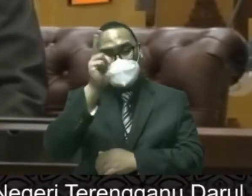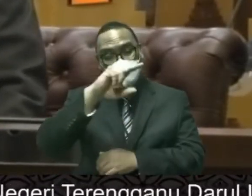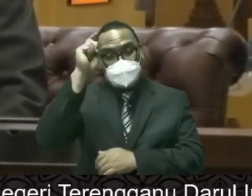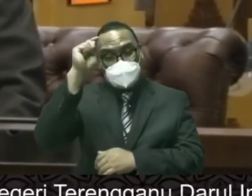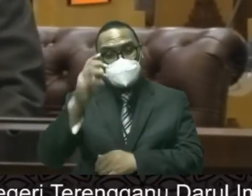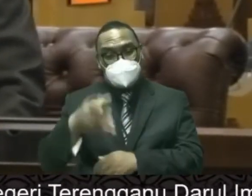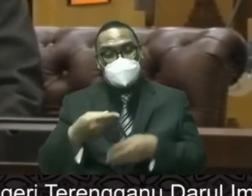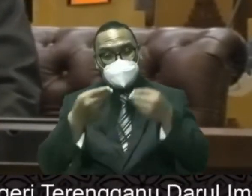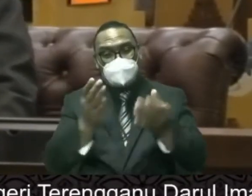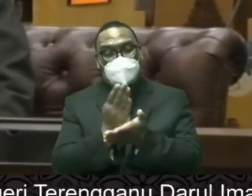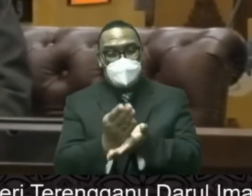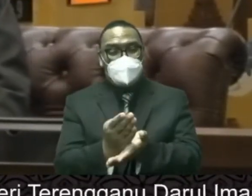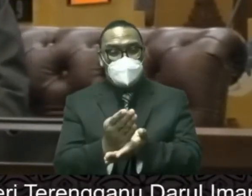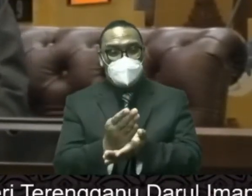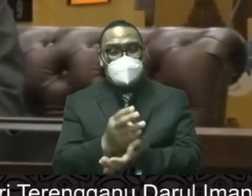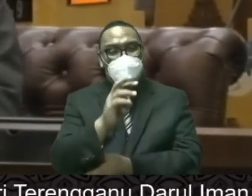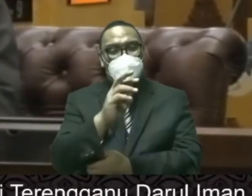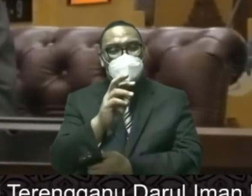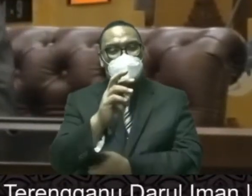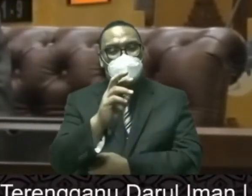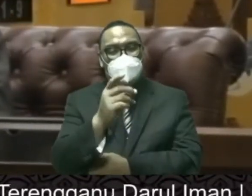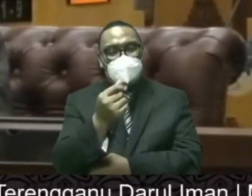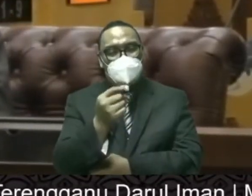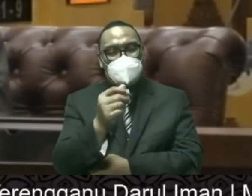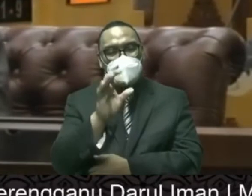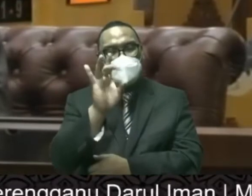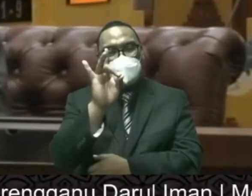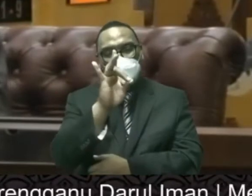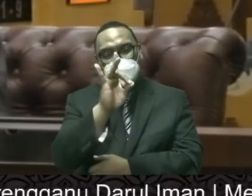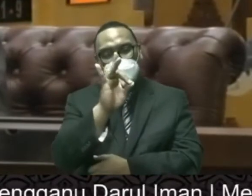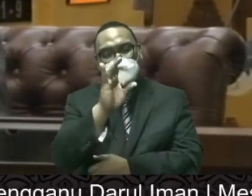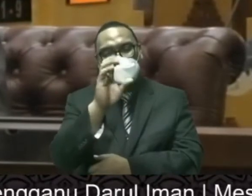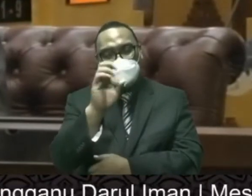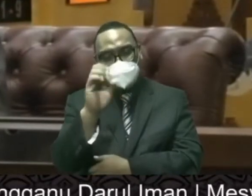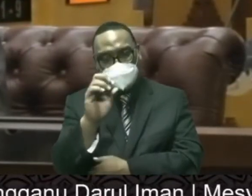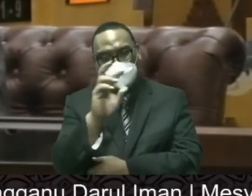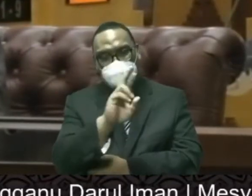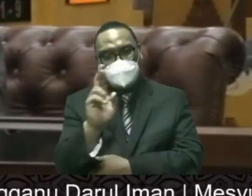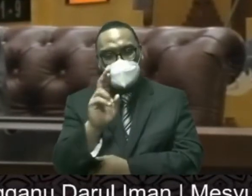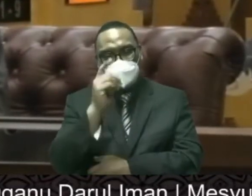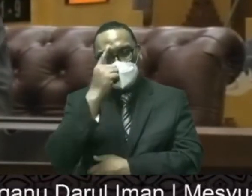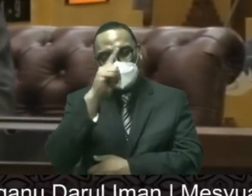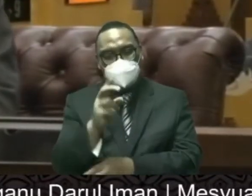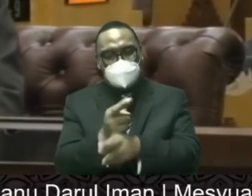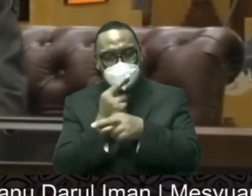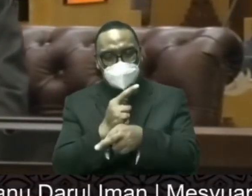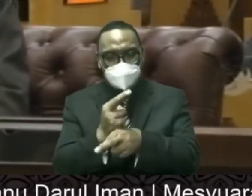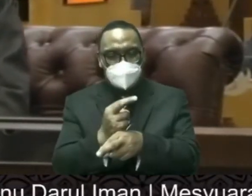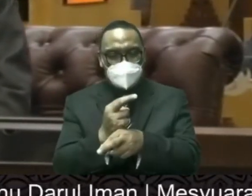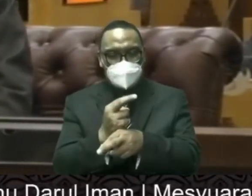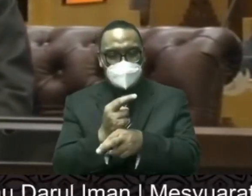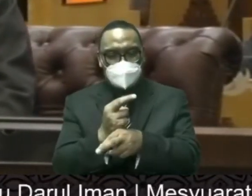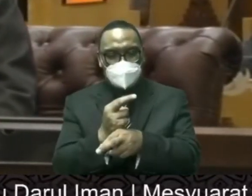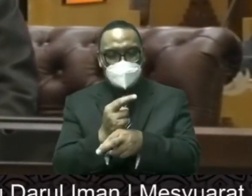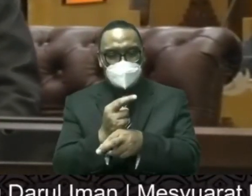sebanyak hal yang lapang atau 1400n di untuk baekkie sistem pengairan dan juga untuk peningkatkan